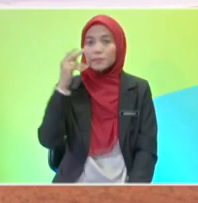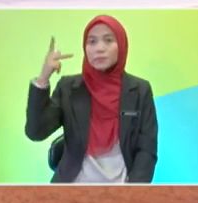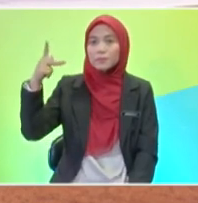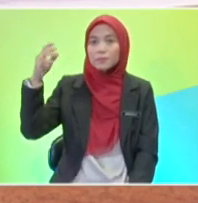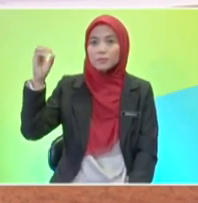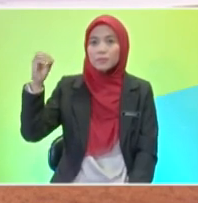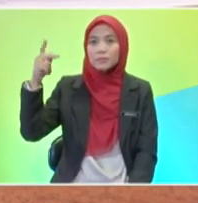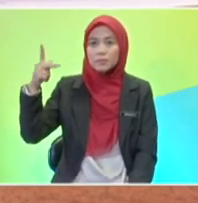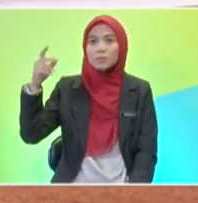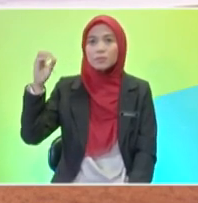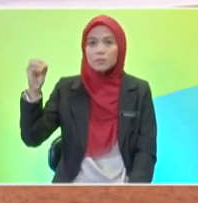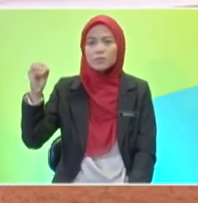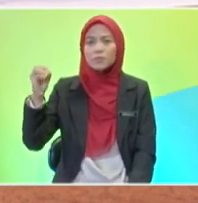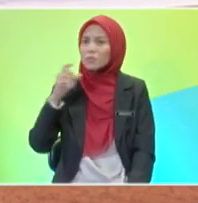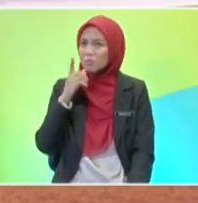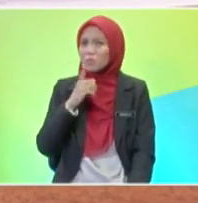lama